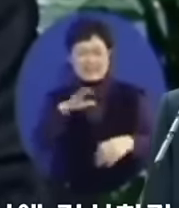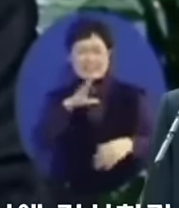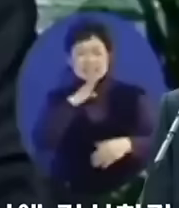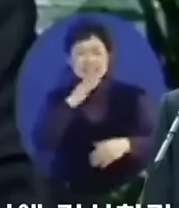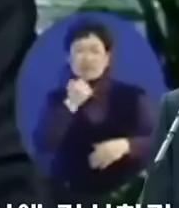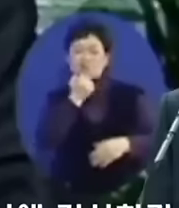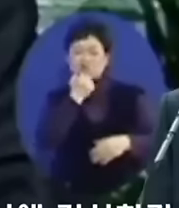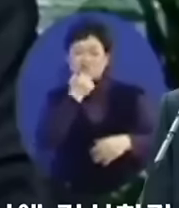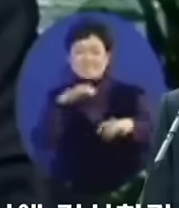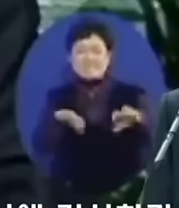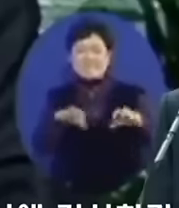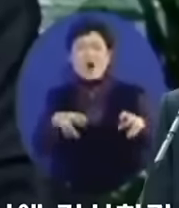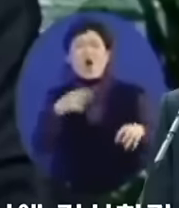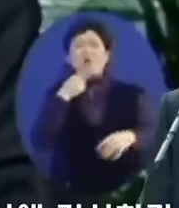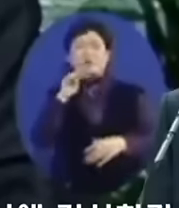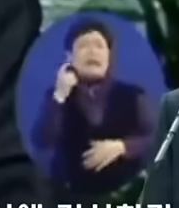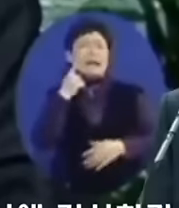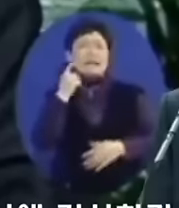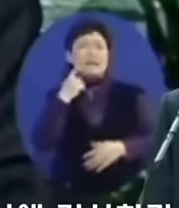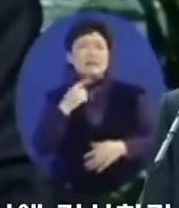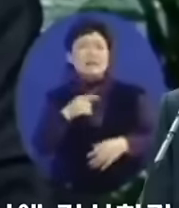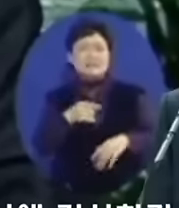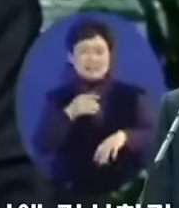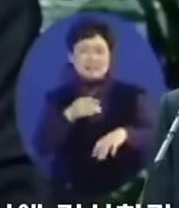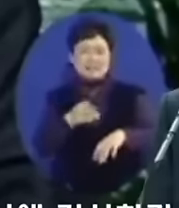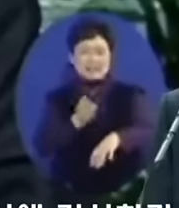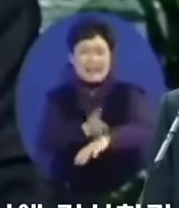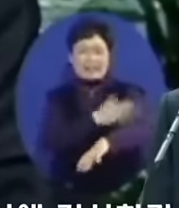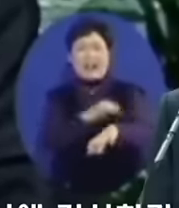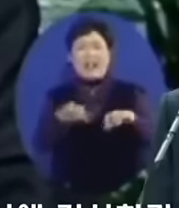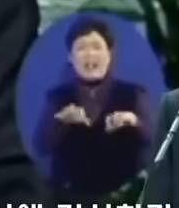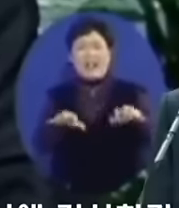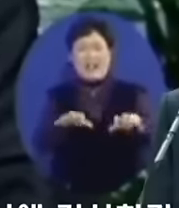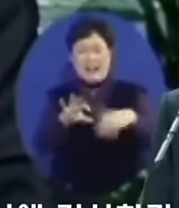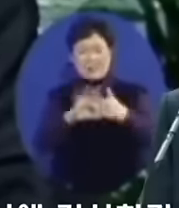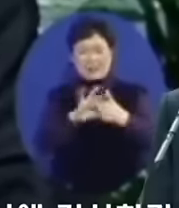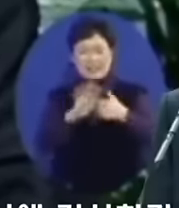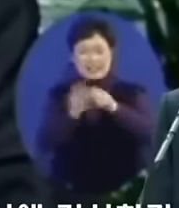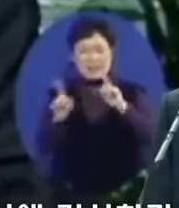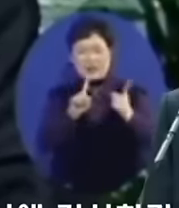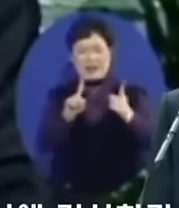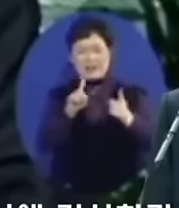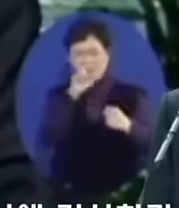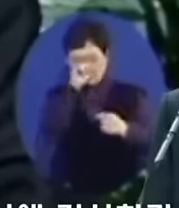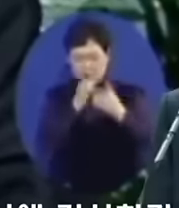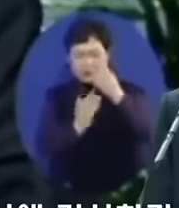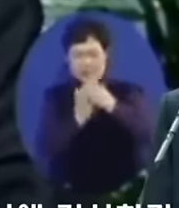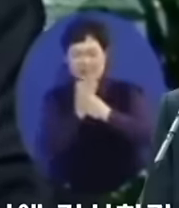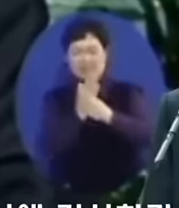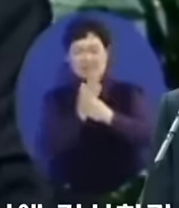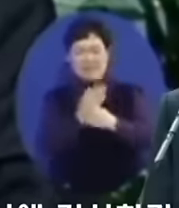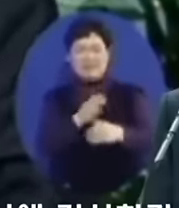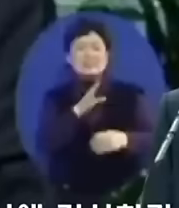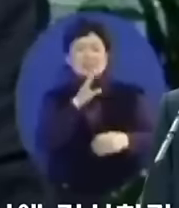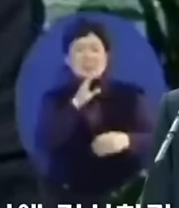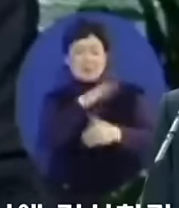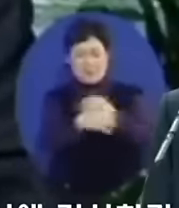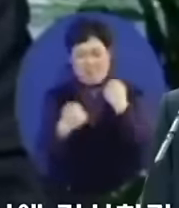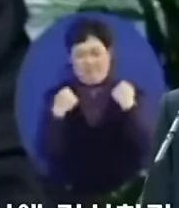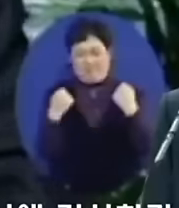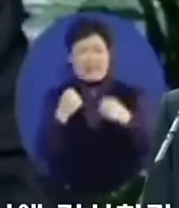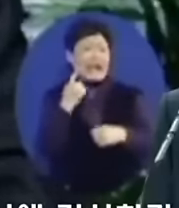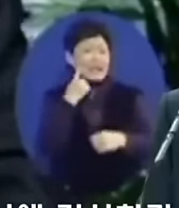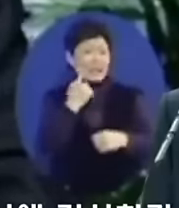안 나오더라도 가짜로 자꾸 웃으면 진짜 웃는 줄 알고서 뇌는 치료하는 엔돌핀을 내놓는다고 하시니 가짜로라도 웃어야 되는